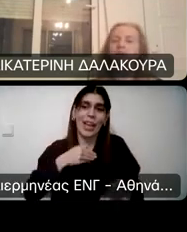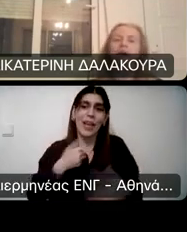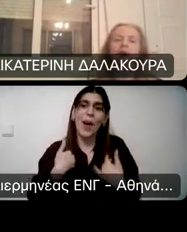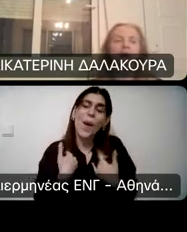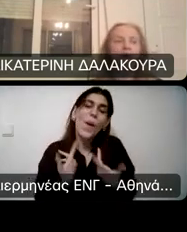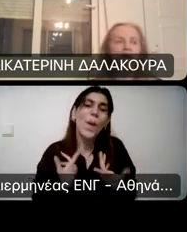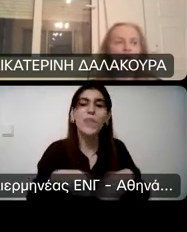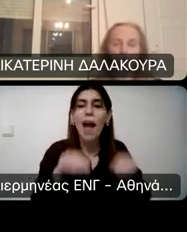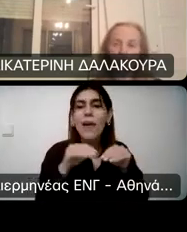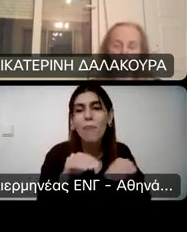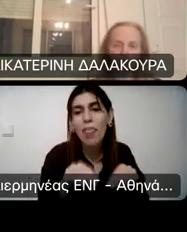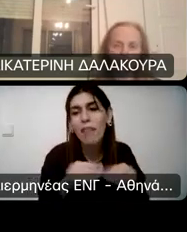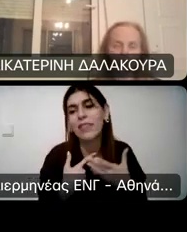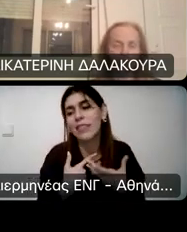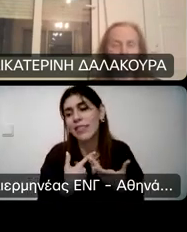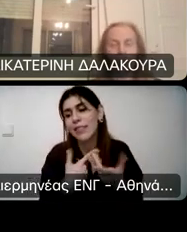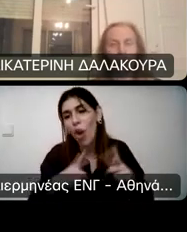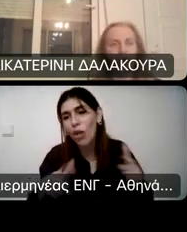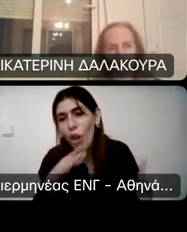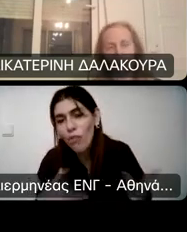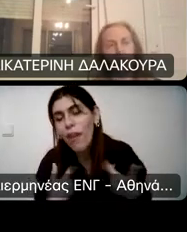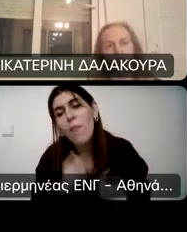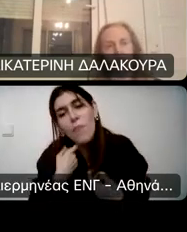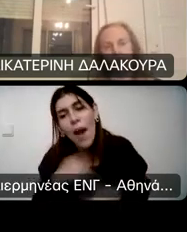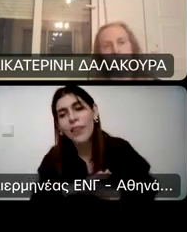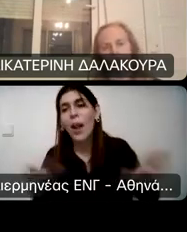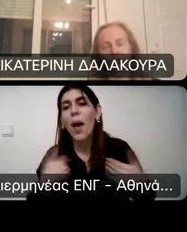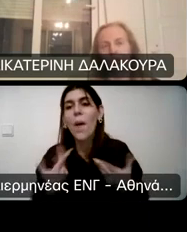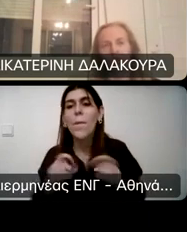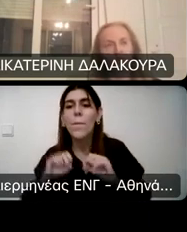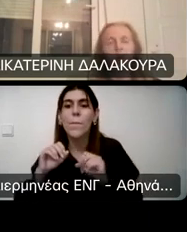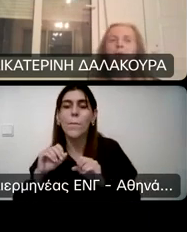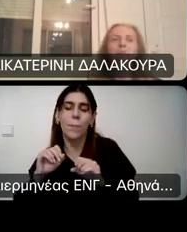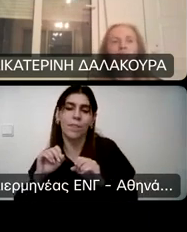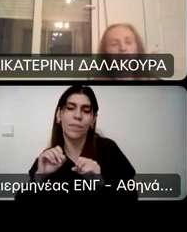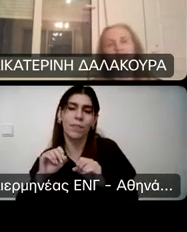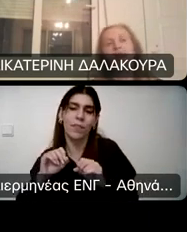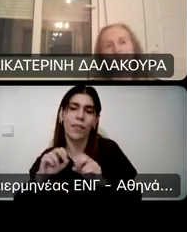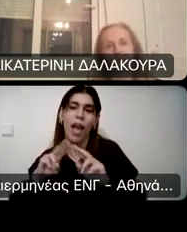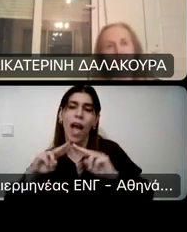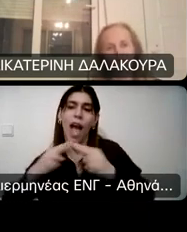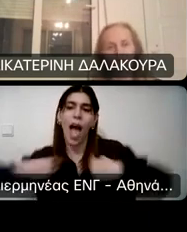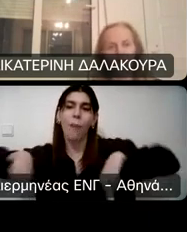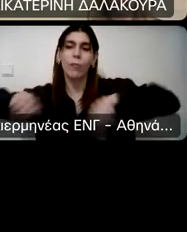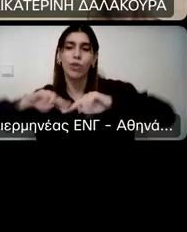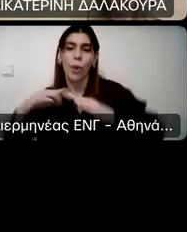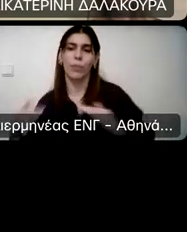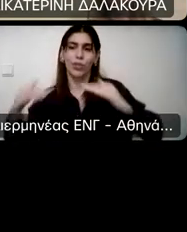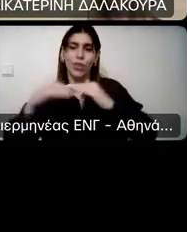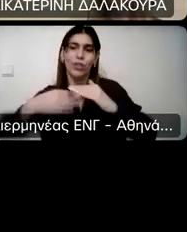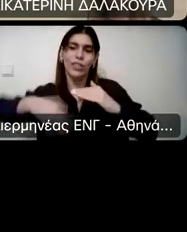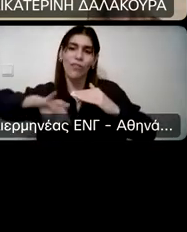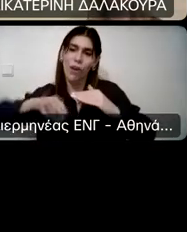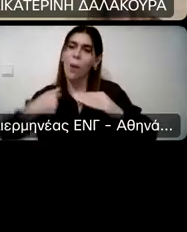εκπαίδευσης. Αλλά λόγω της ενασχόλησής μου ως Προέδρου στην Επιτροπή Ισότητας των Φύλων και επειδή είναι ένα θέμα που φυσικά με ενδιαφέρει